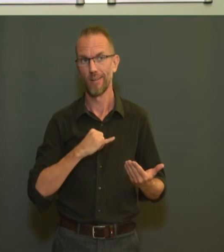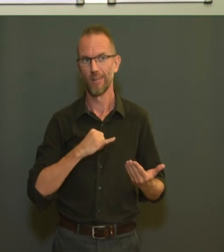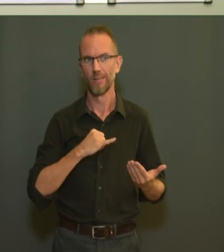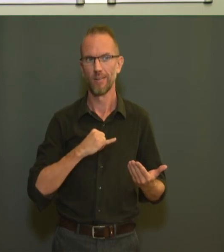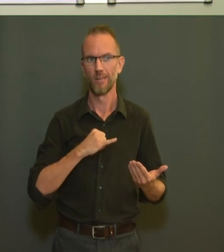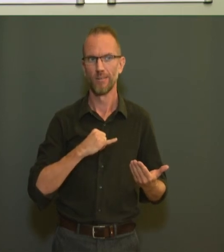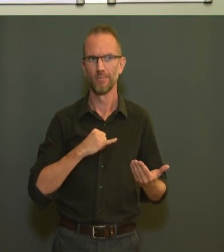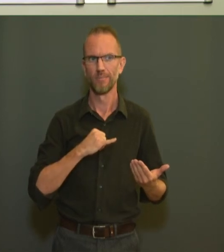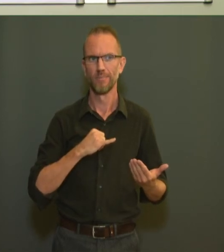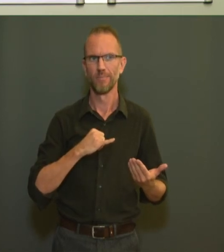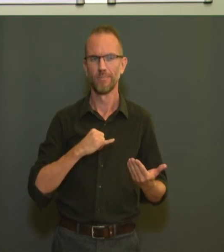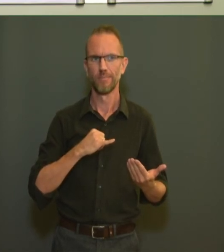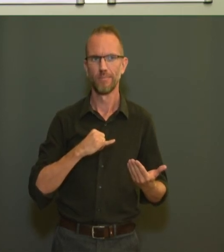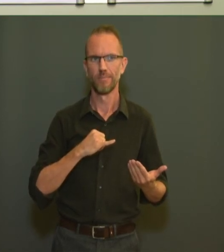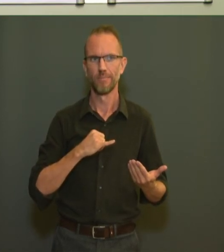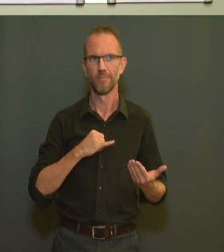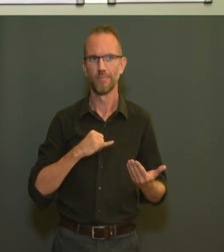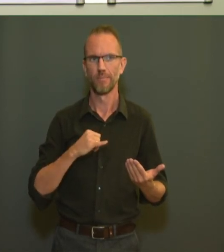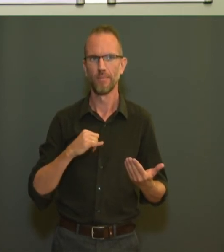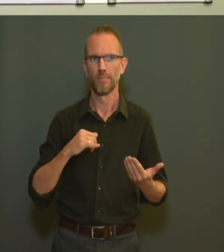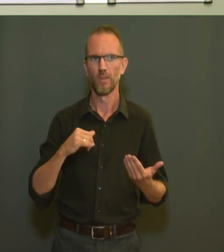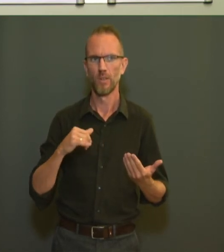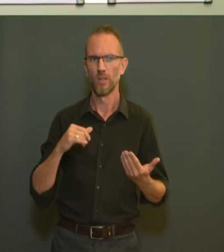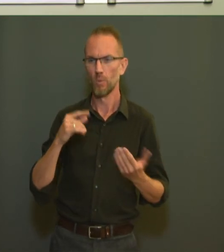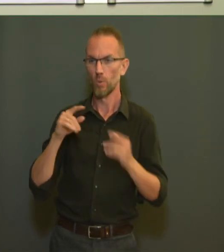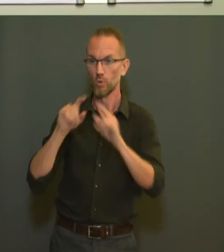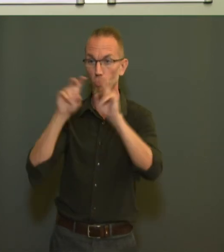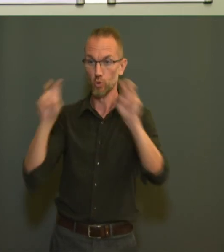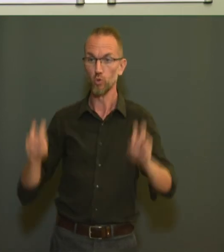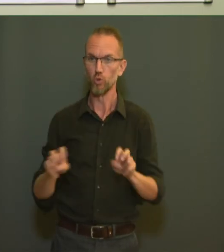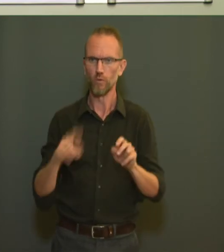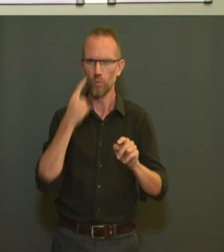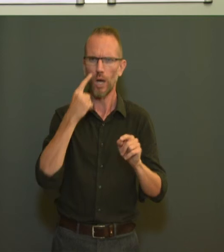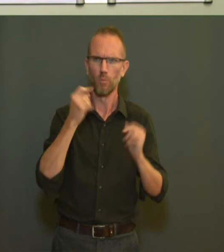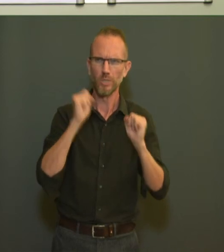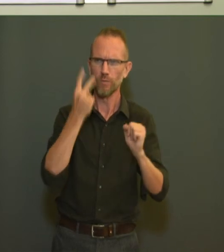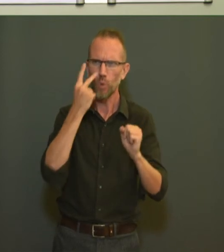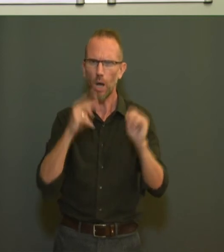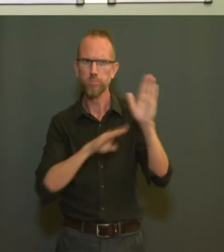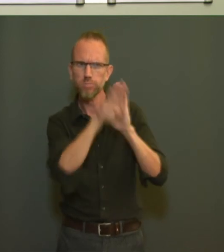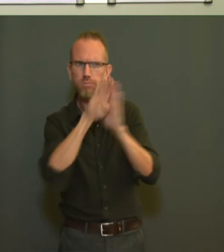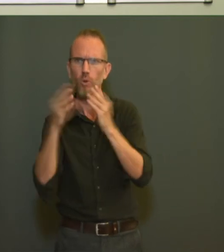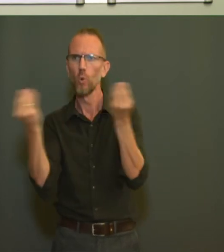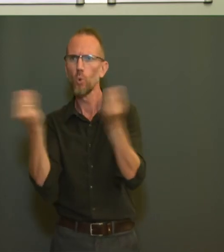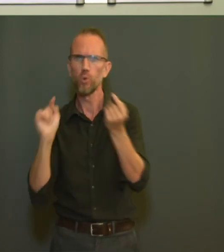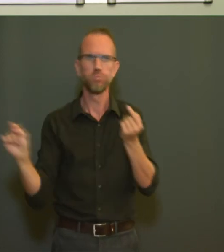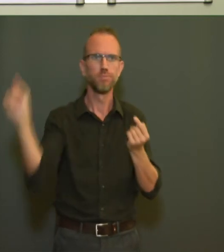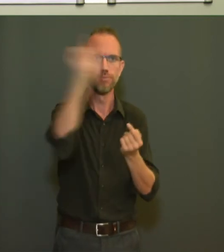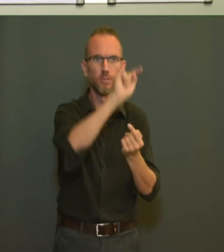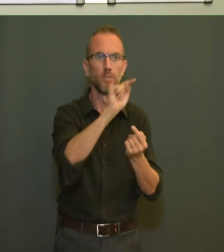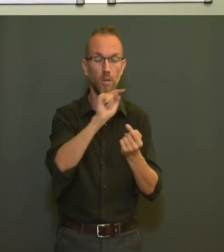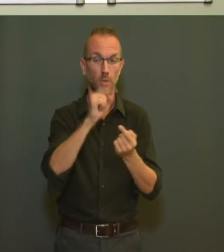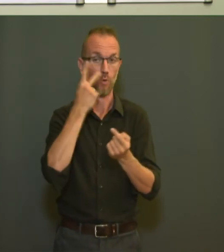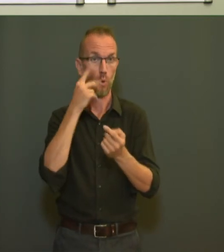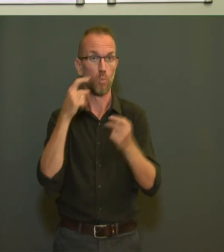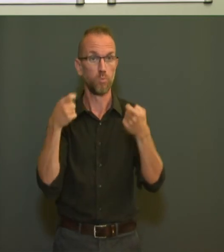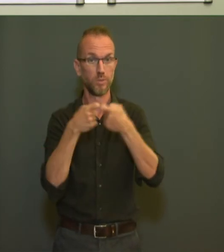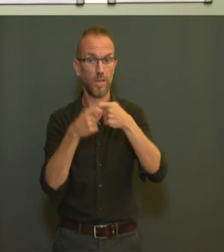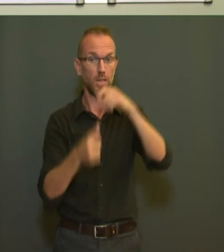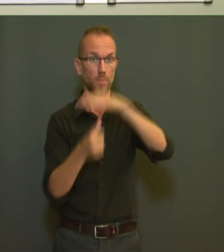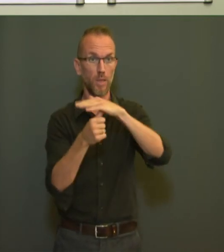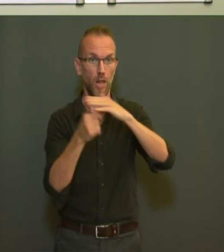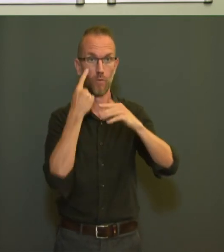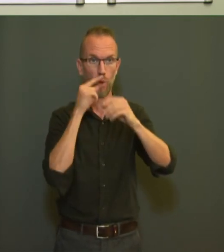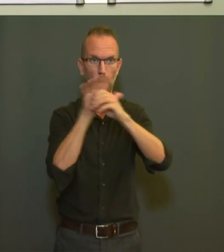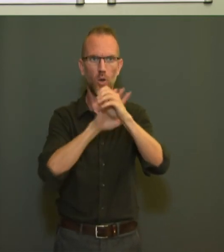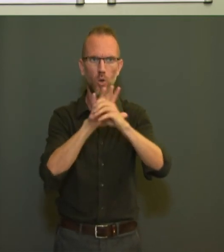ont un taux important, comme l'entité de la région de Bruxelles-Capitale, on vient de le souligner, les communes qui se